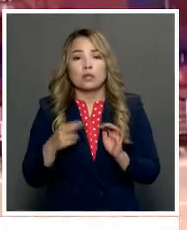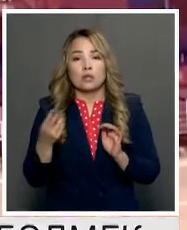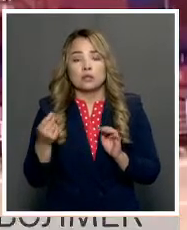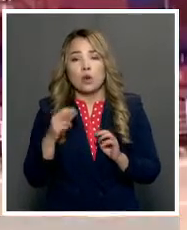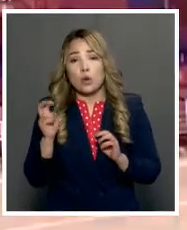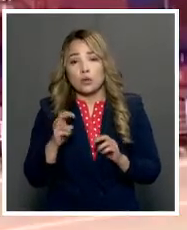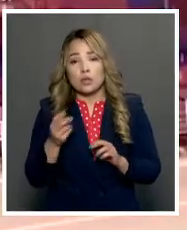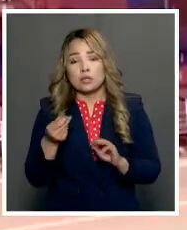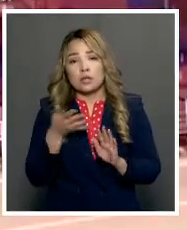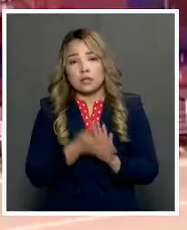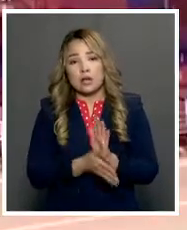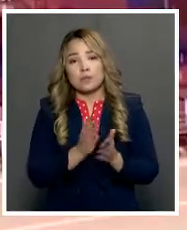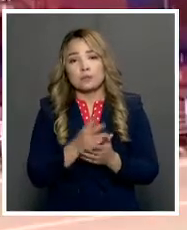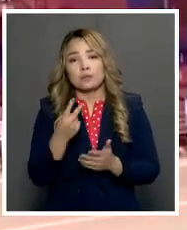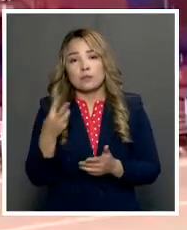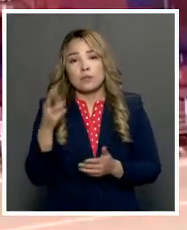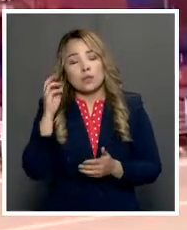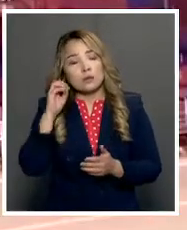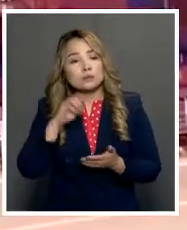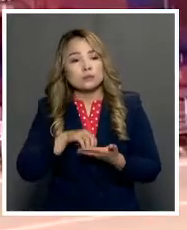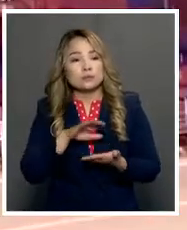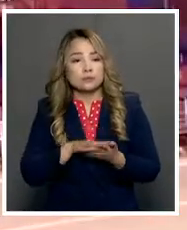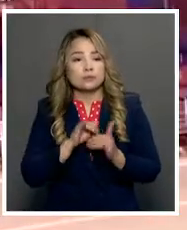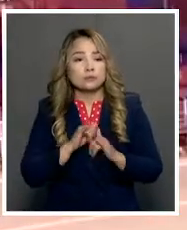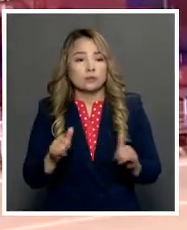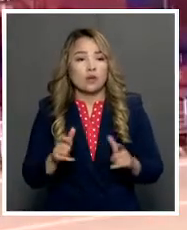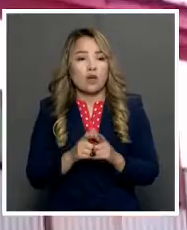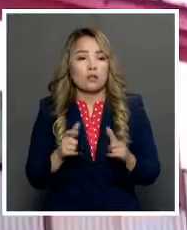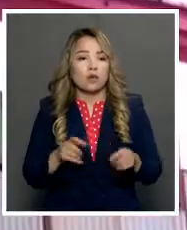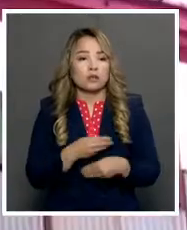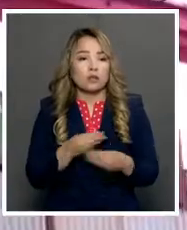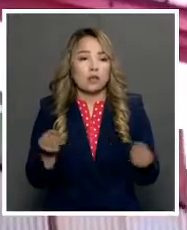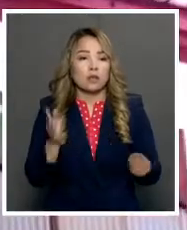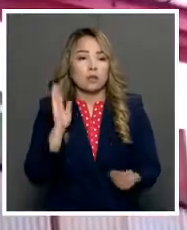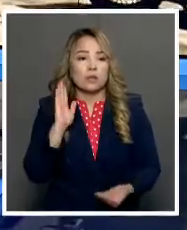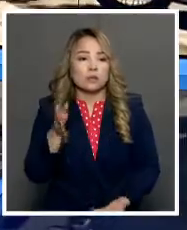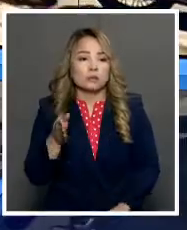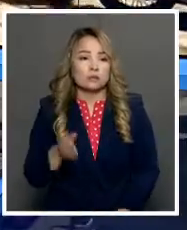23-де күшіне еніп, қыруар ақша квота бойынша таратылмақ.